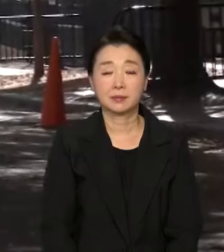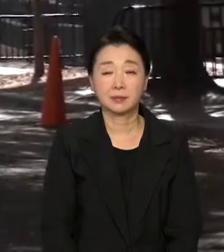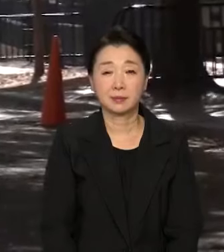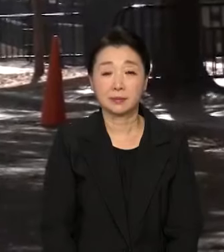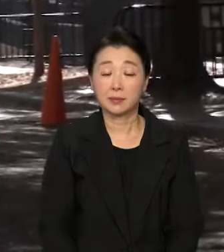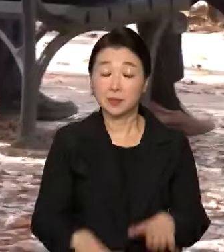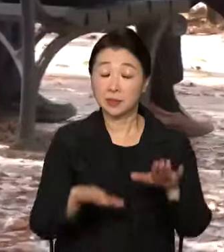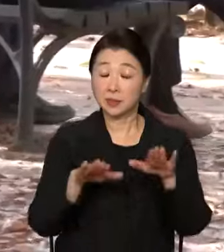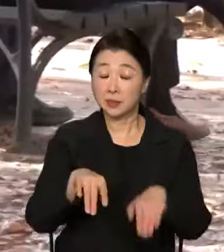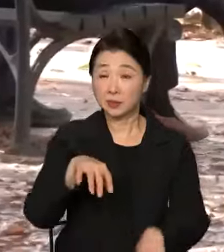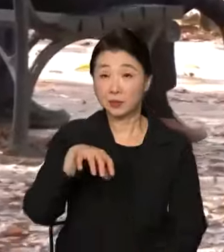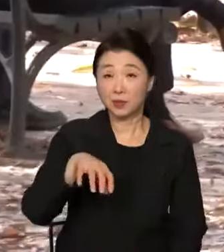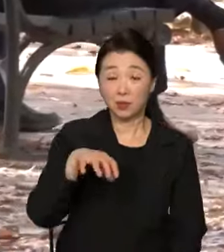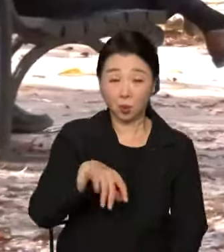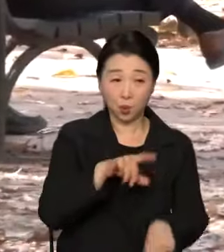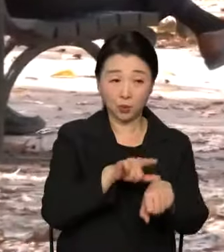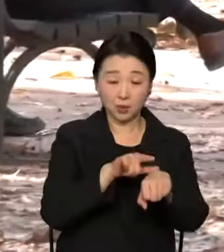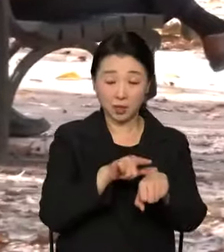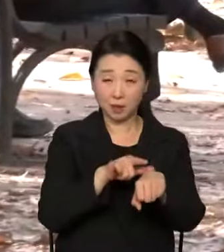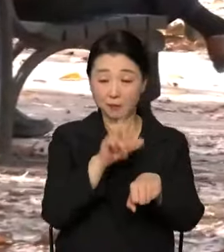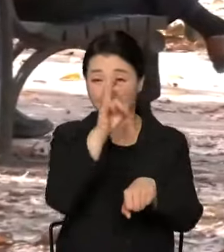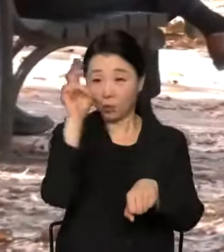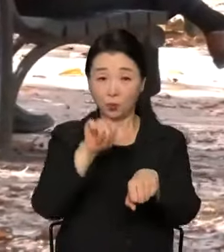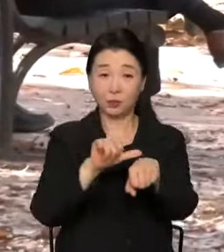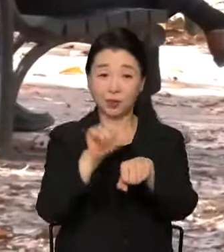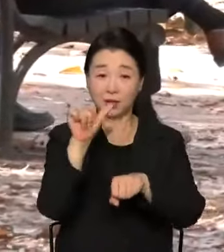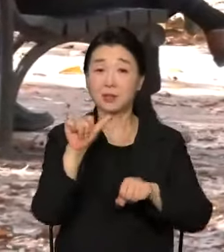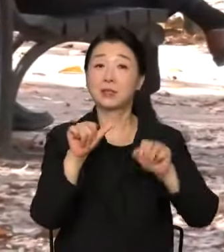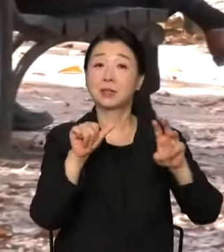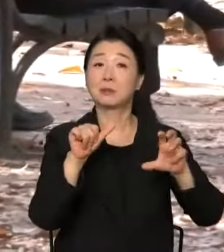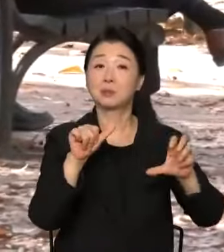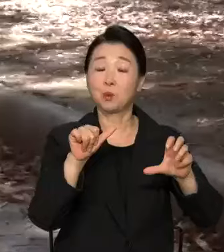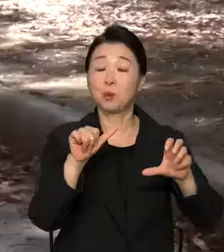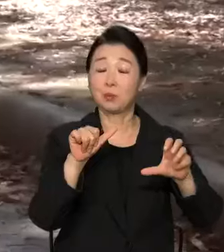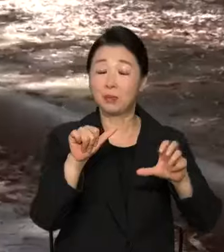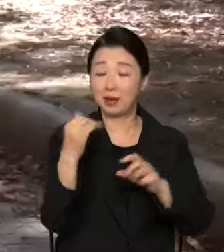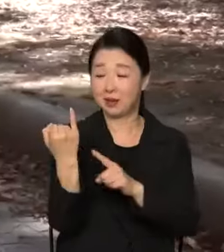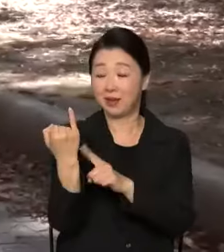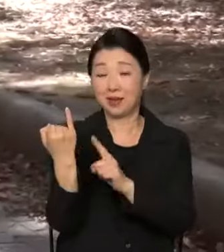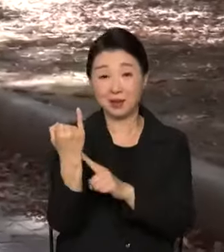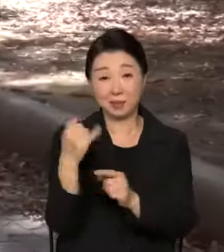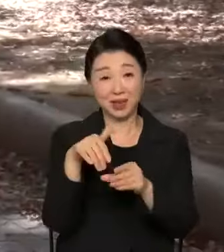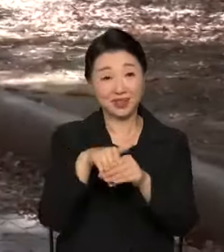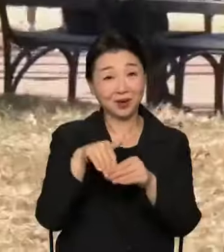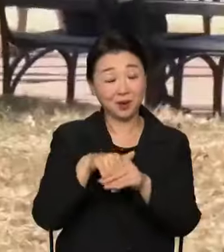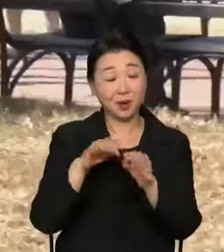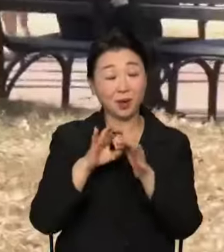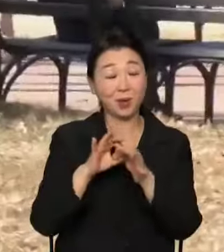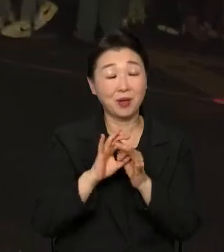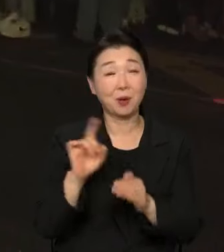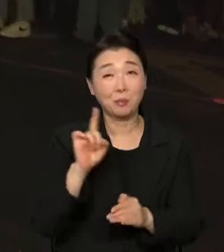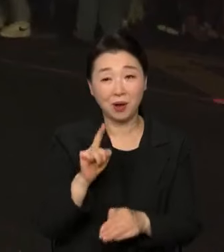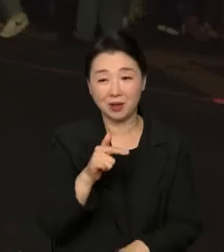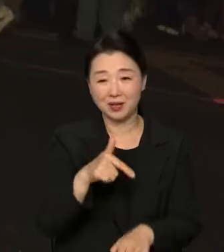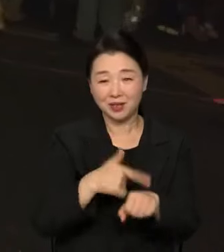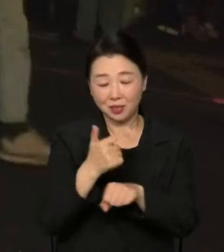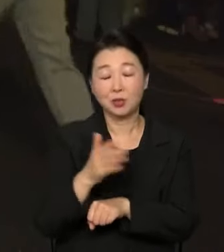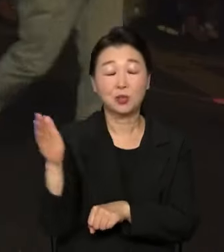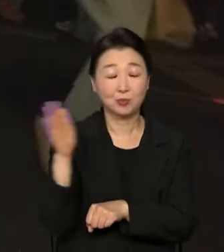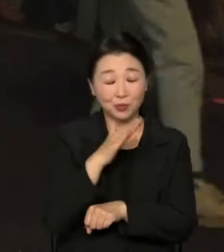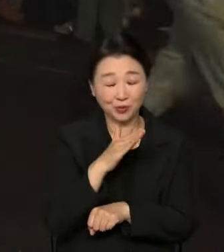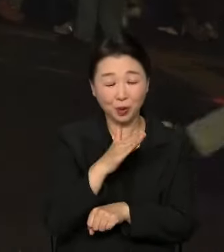지금 이곳 시간은 오후 5시 35분인데요. 해리스 후보의 선거 예방 파티는 잠시 후인 오후 6시부터